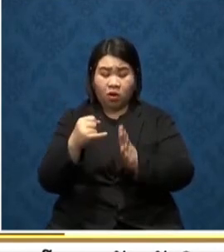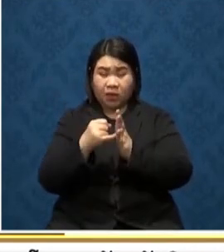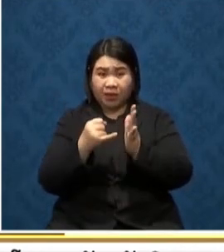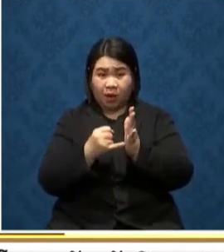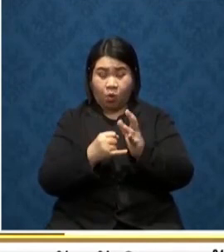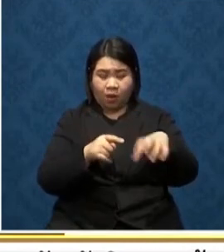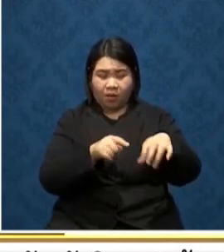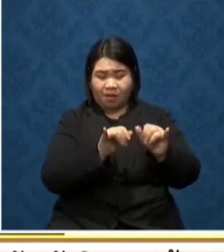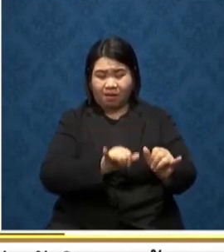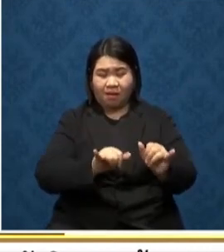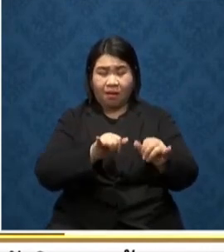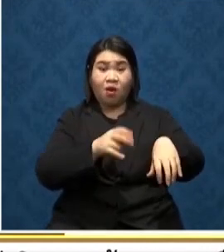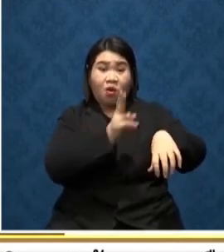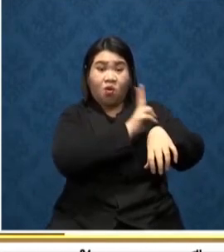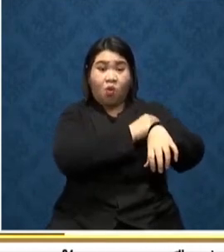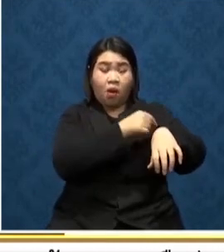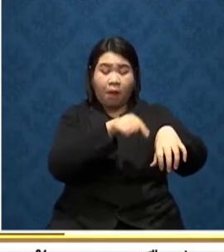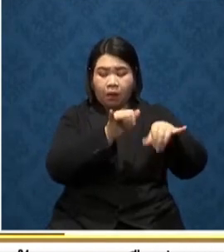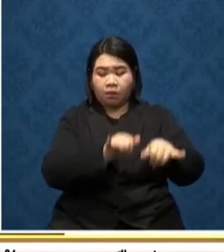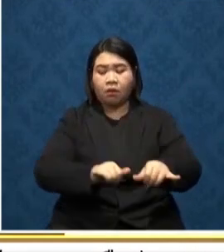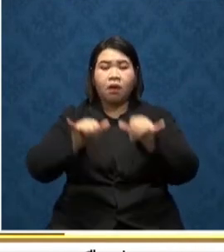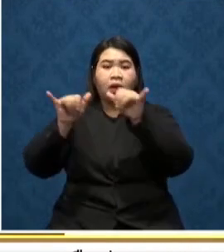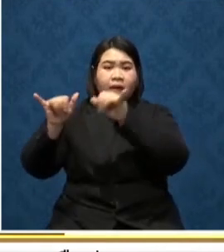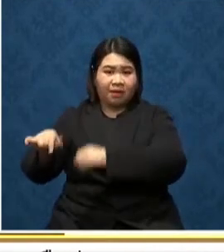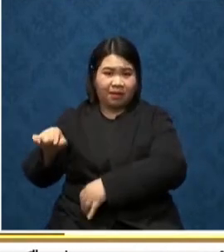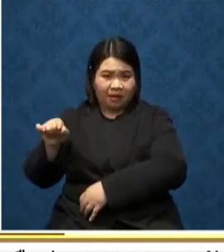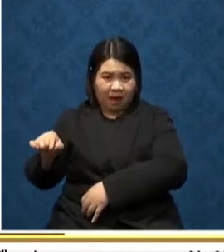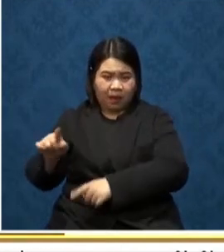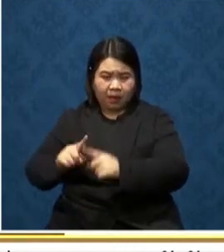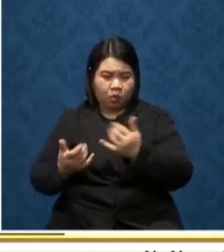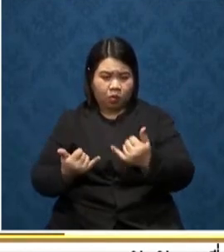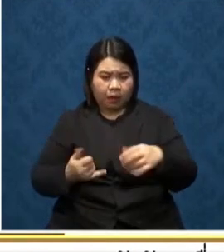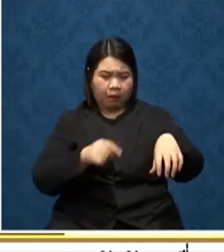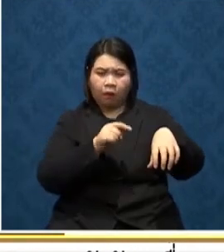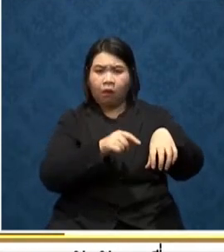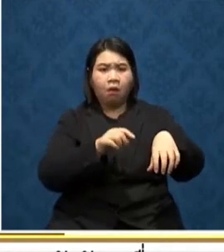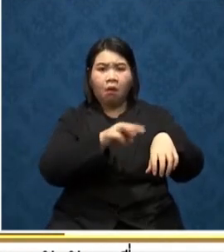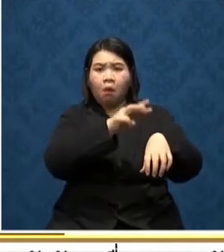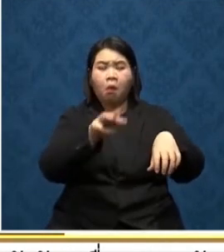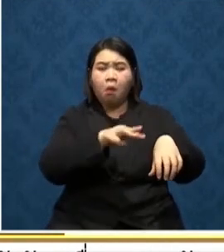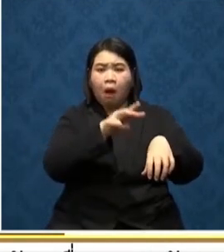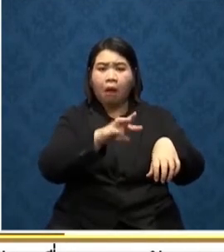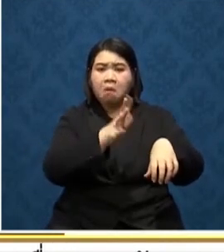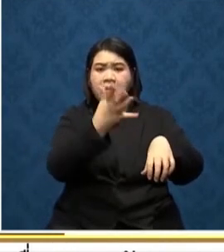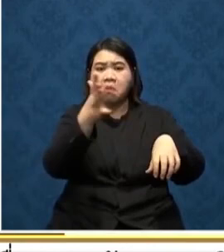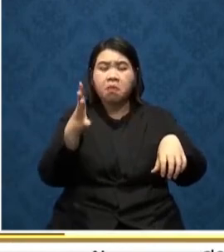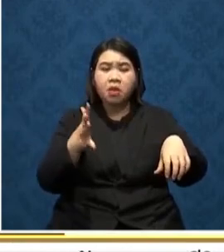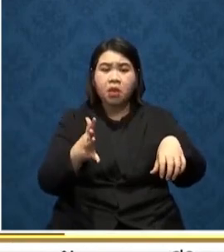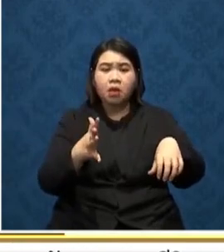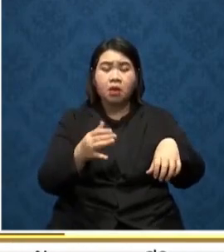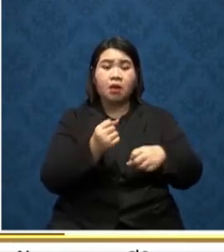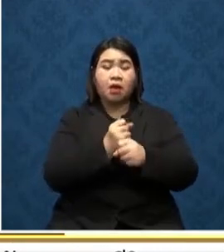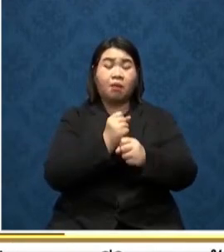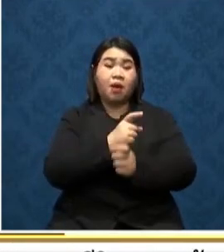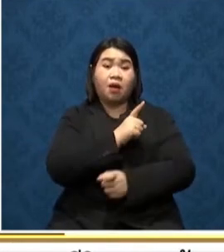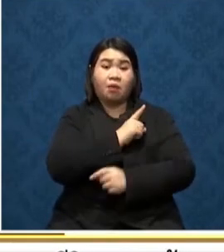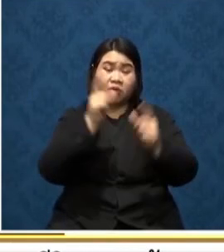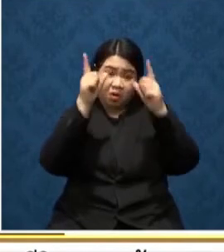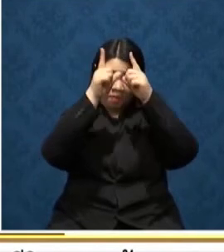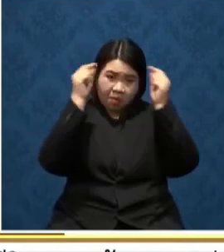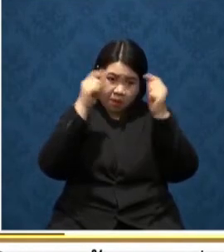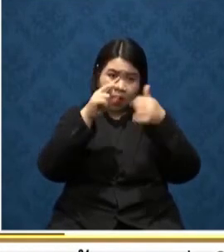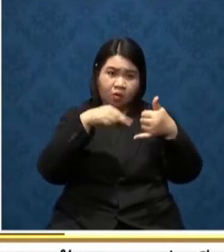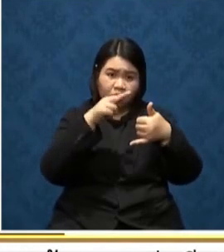ไปอยู่ข้นอกเราไม่มีโงบอเพมเมองเรารำเพิมเมอง โรงบาอเพเมหายไปครั ทานบรีครับท่านจะ